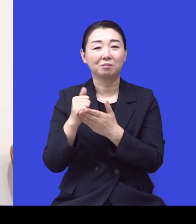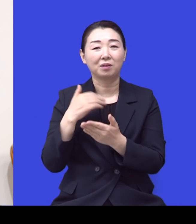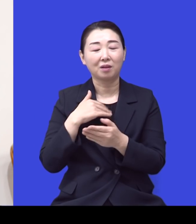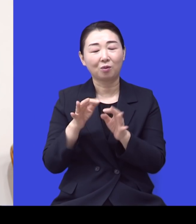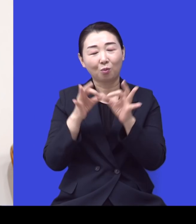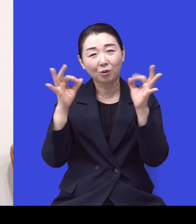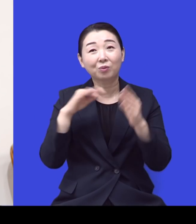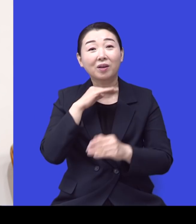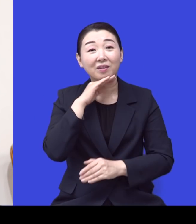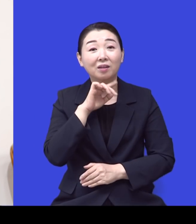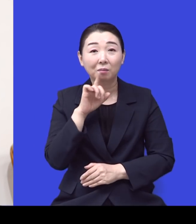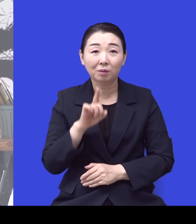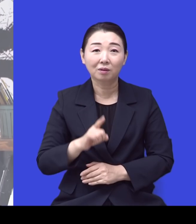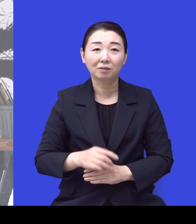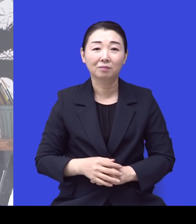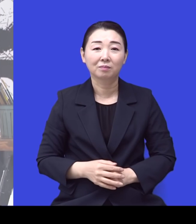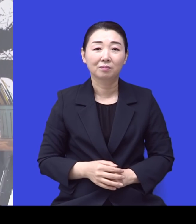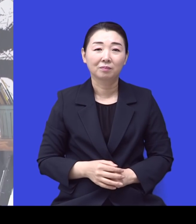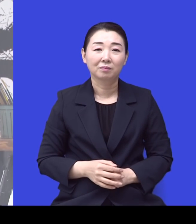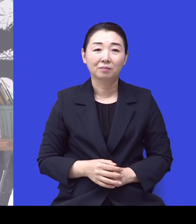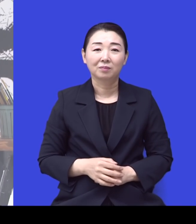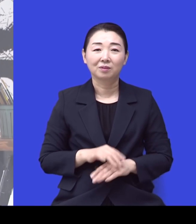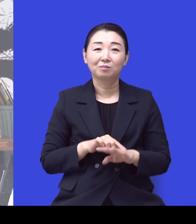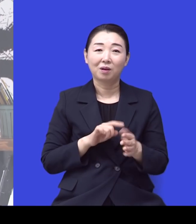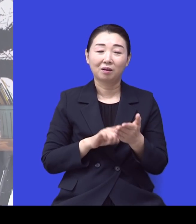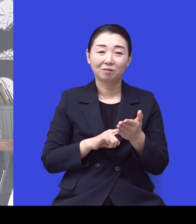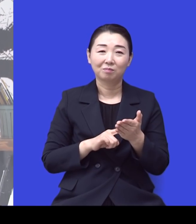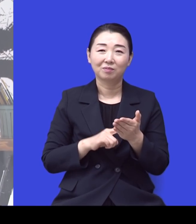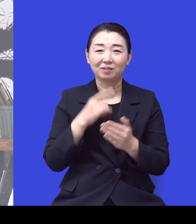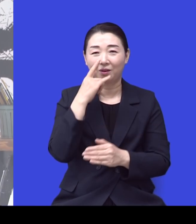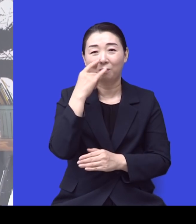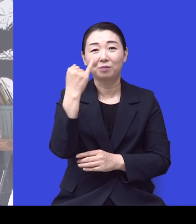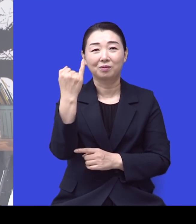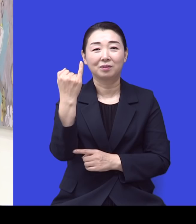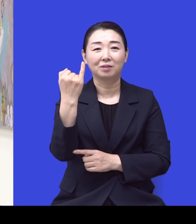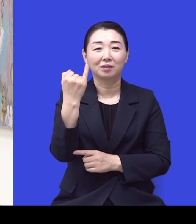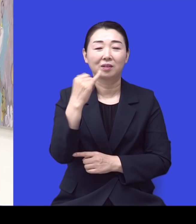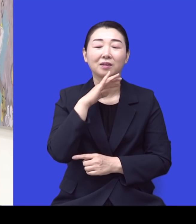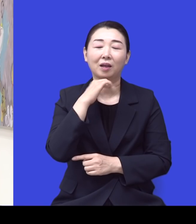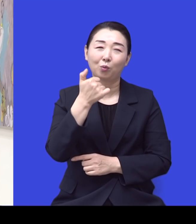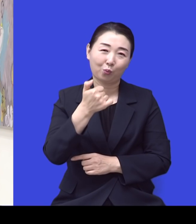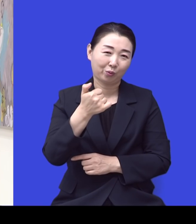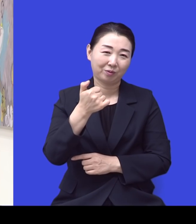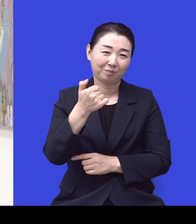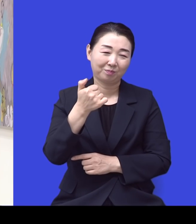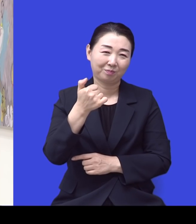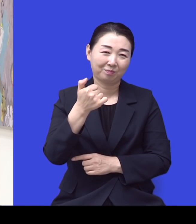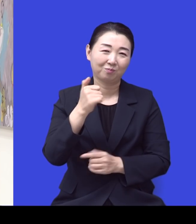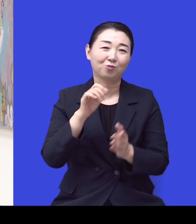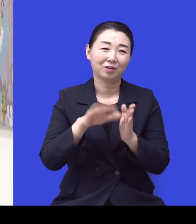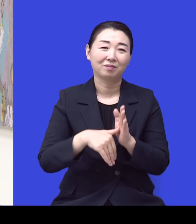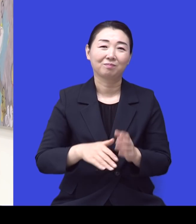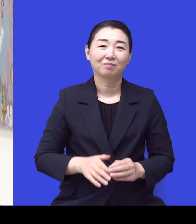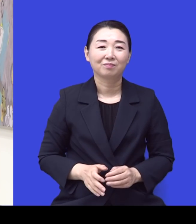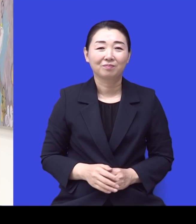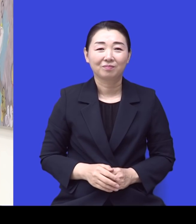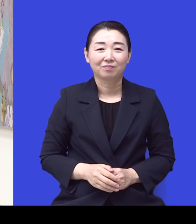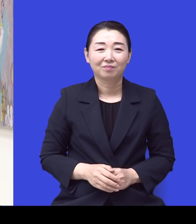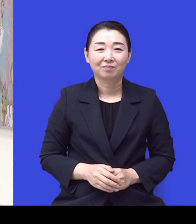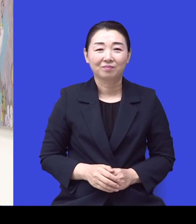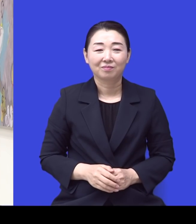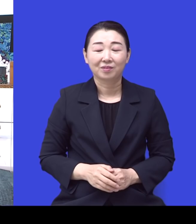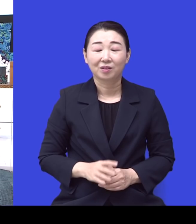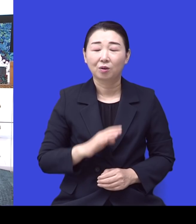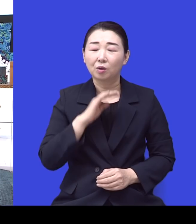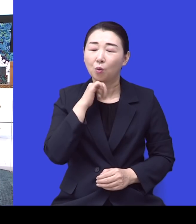오래 기다렸다고 한다. 그 마음. 그게 어머니가 50이 넘으셨을 때. 예, 거의 50대